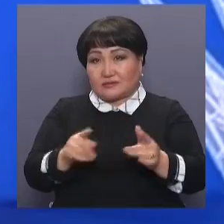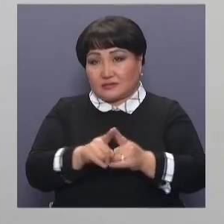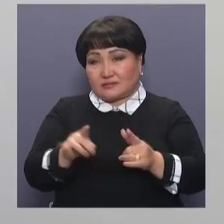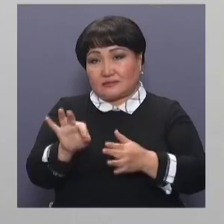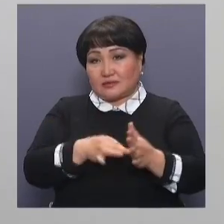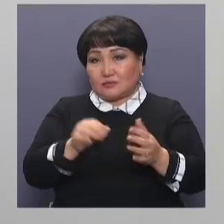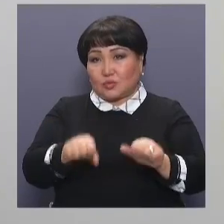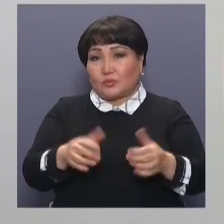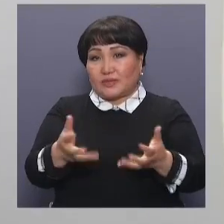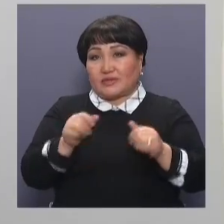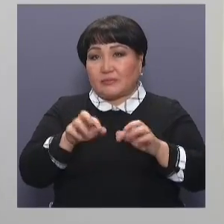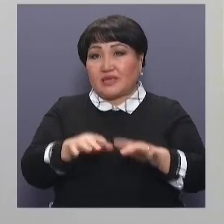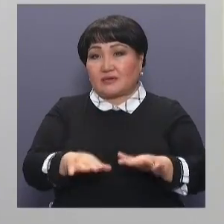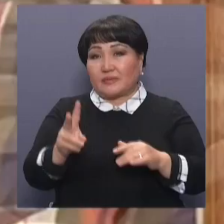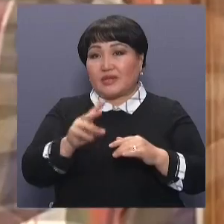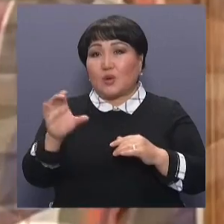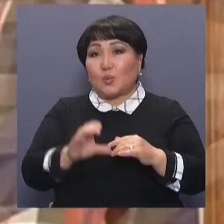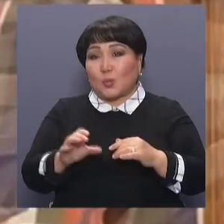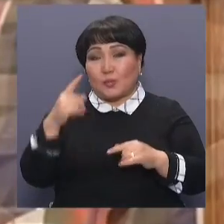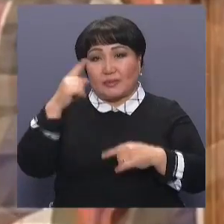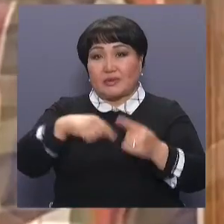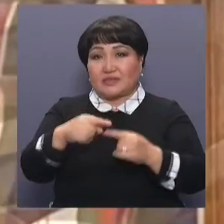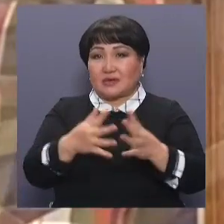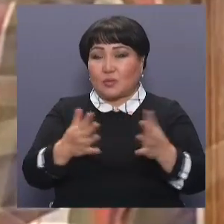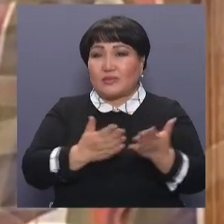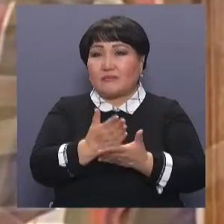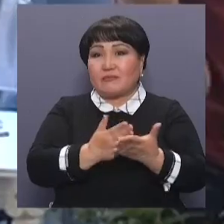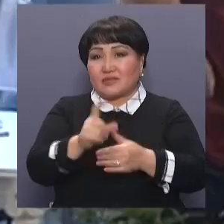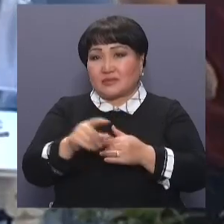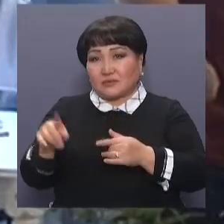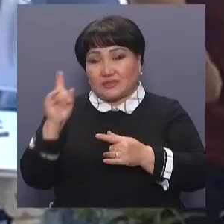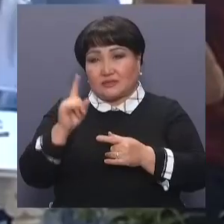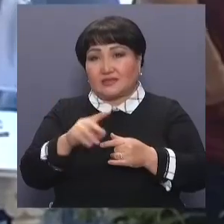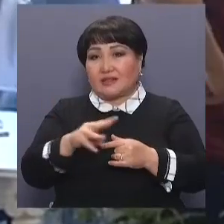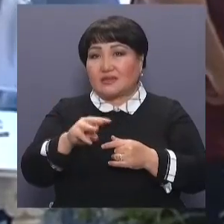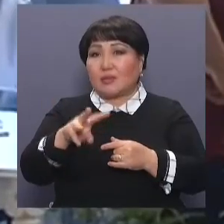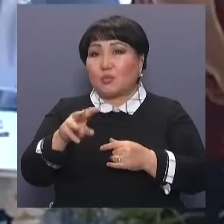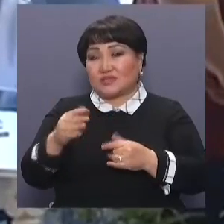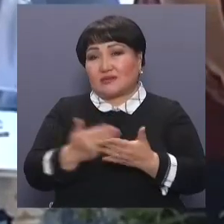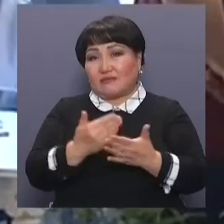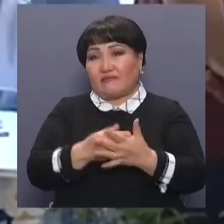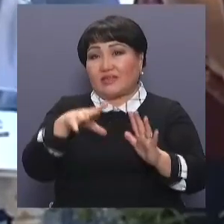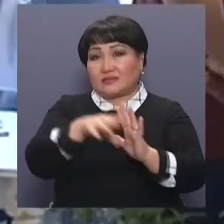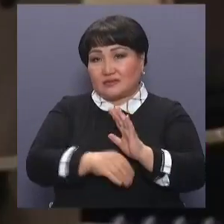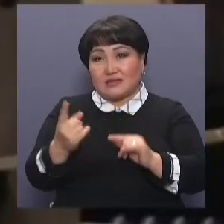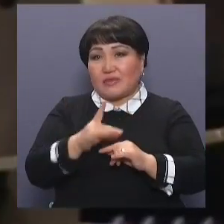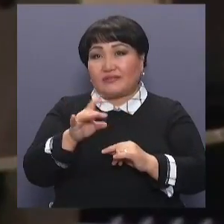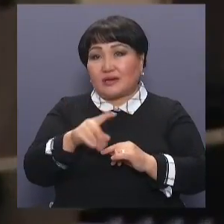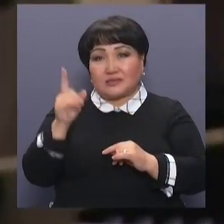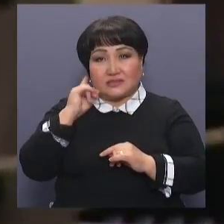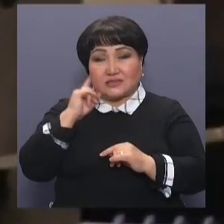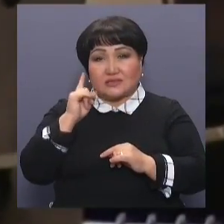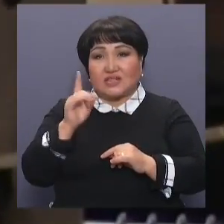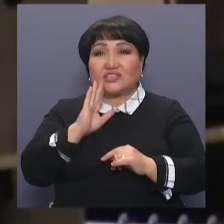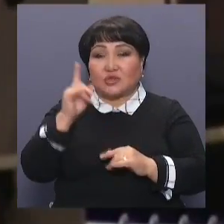принимать меры. Камиля Ислямова – предприниматель с огромным стажем. О нововведениях от Багдата Мусина слышит не первый раз. Женщина уверена, проект «Комкор»